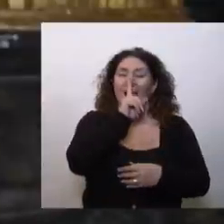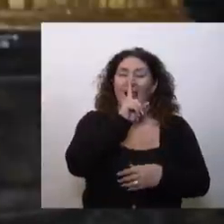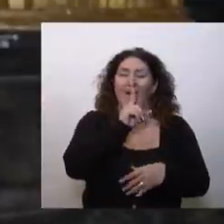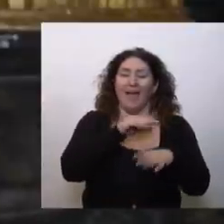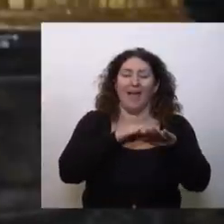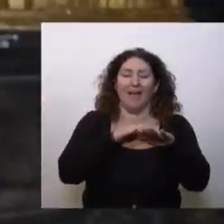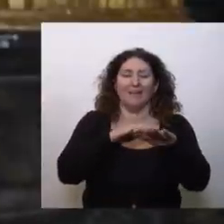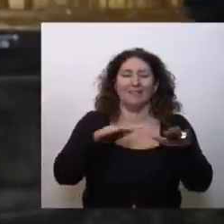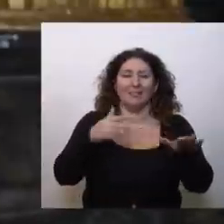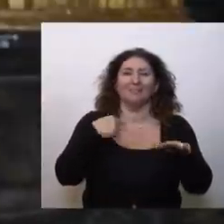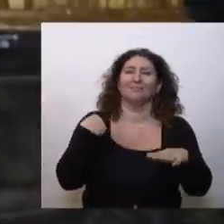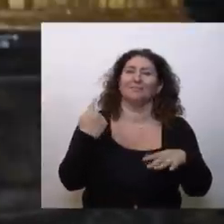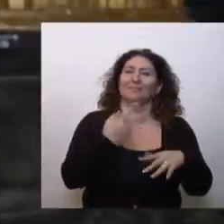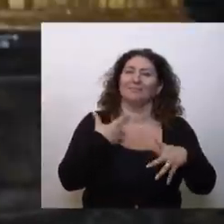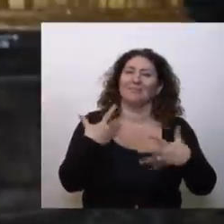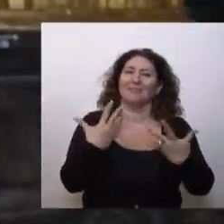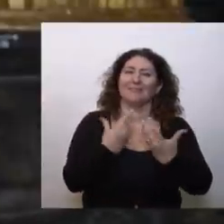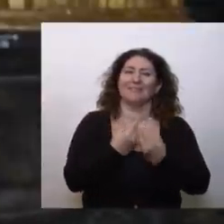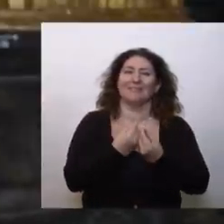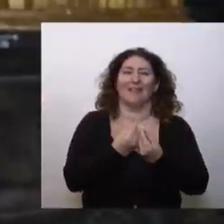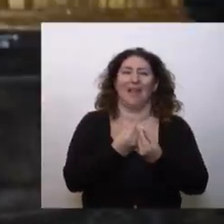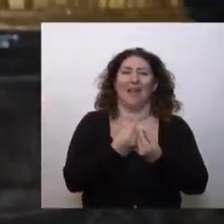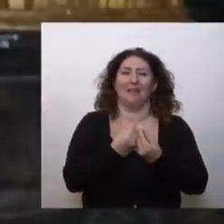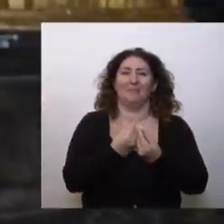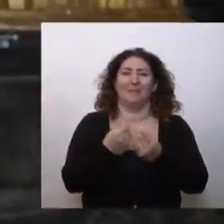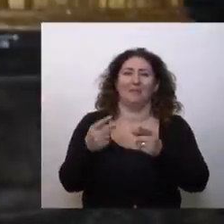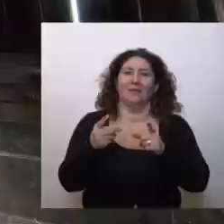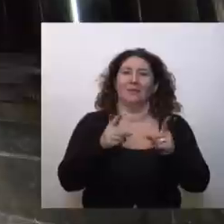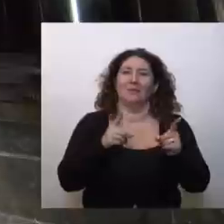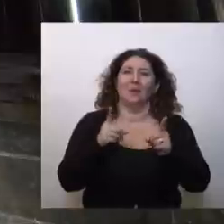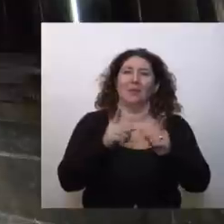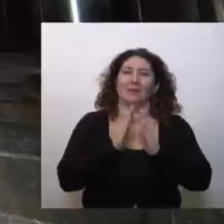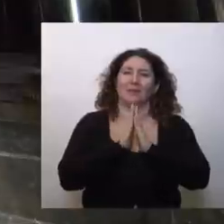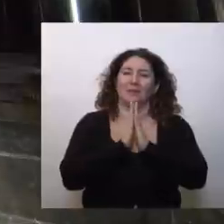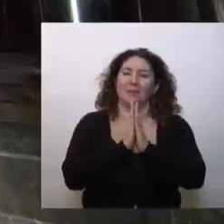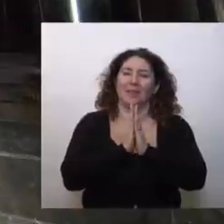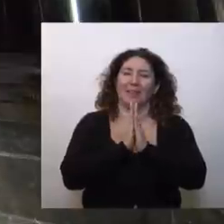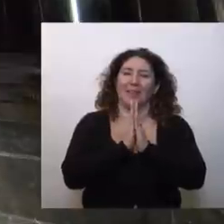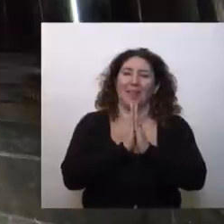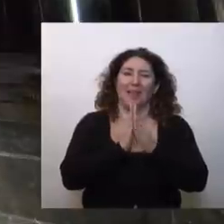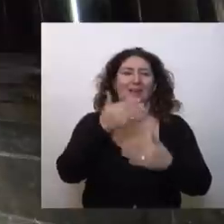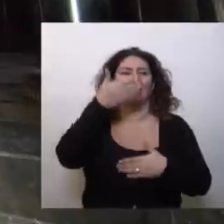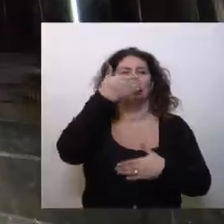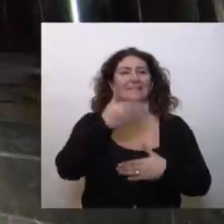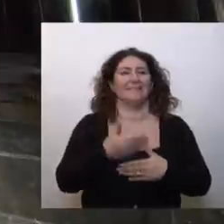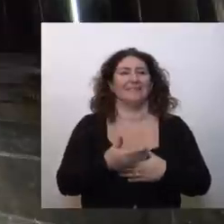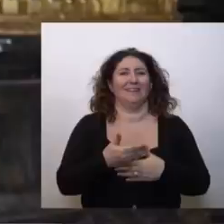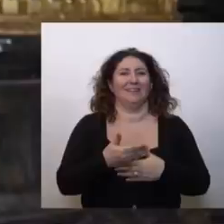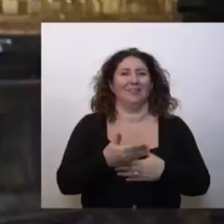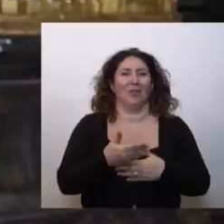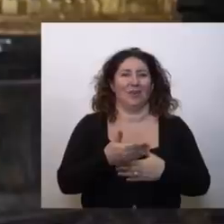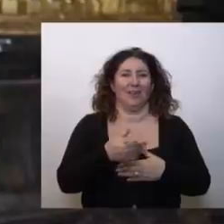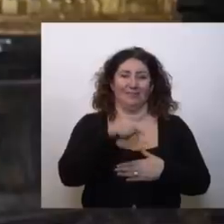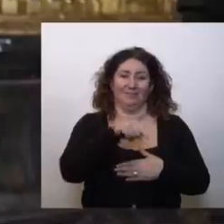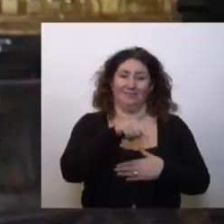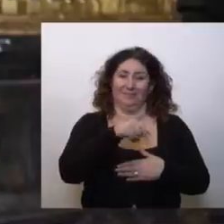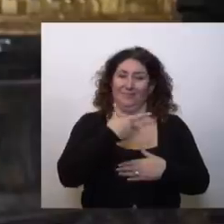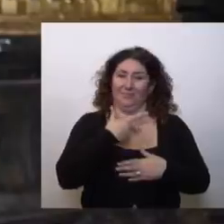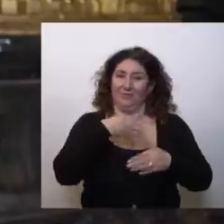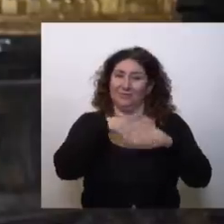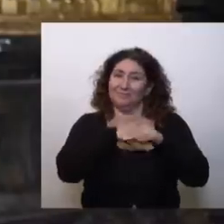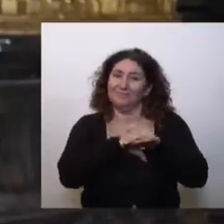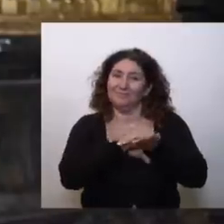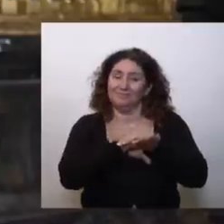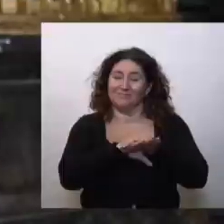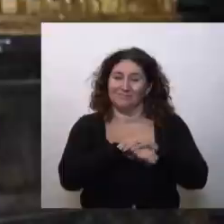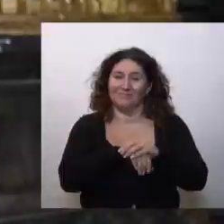vivere insieme un momento di intensa preghiera davanti alla Sindone qui custodita. L'Arcivescovo